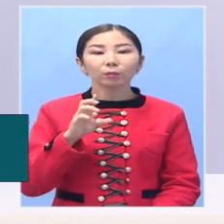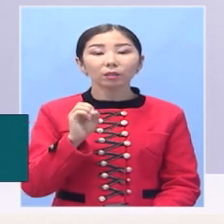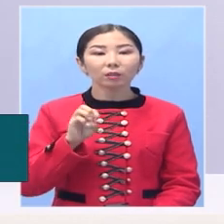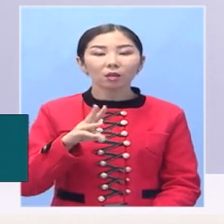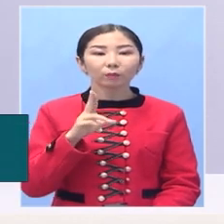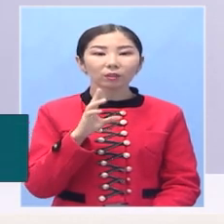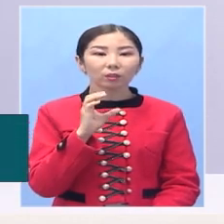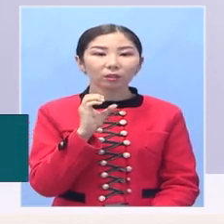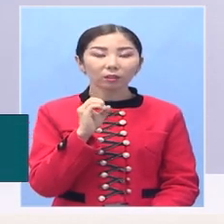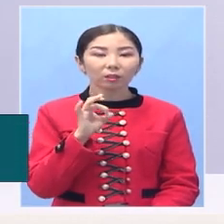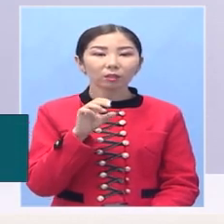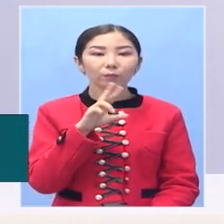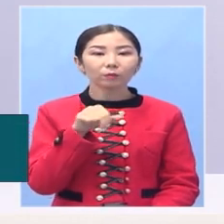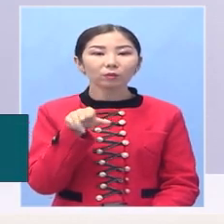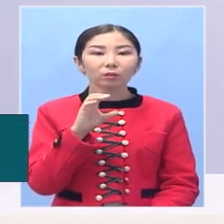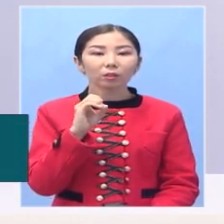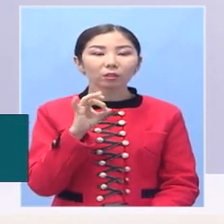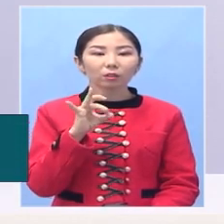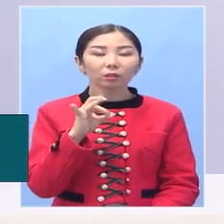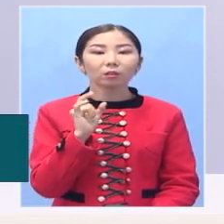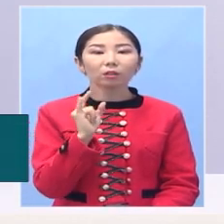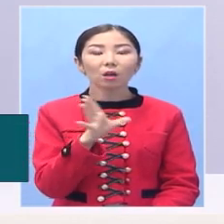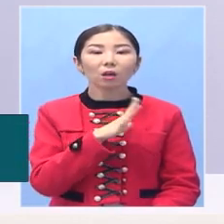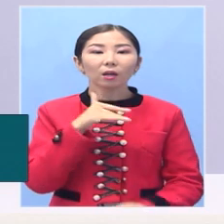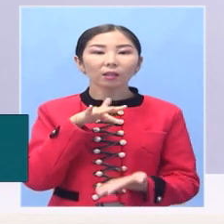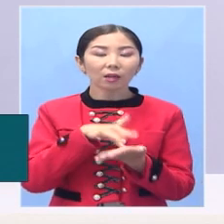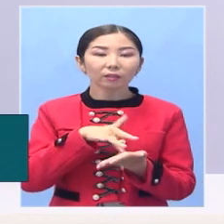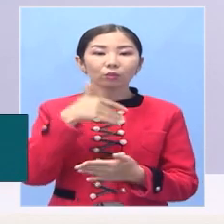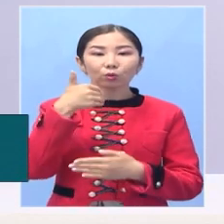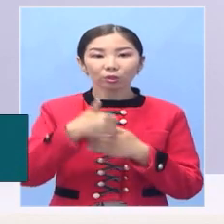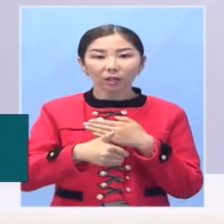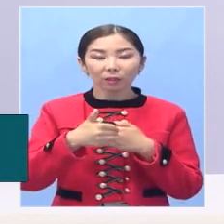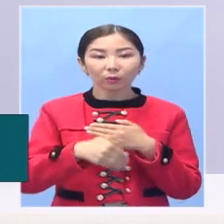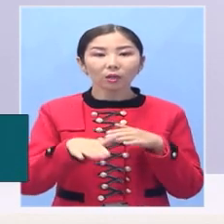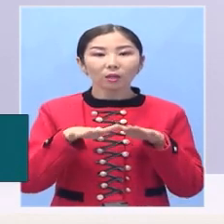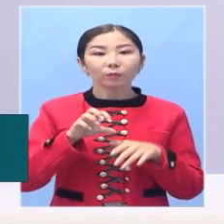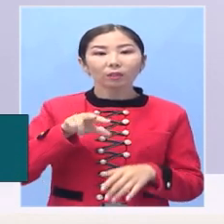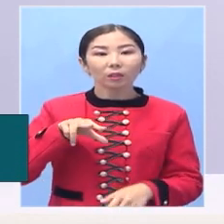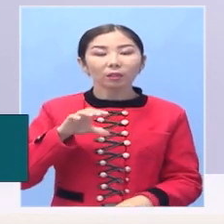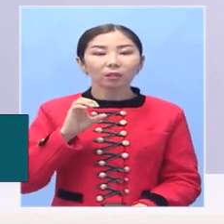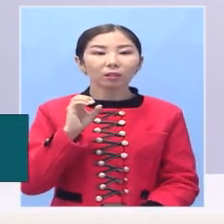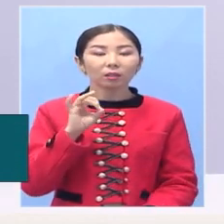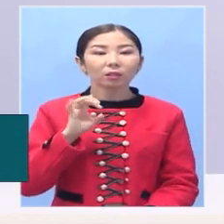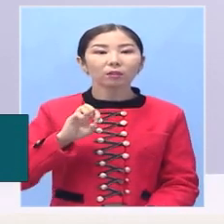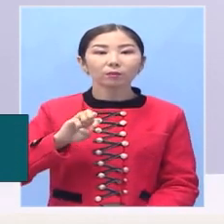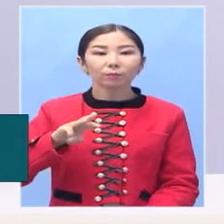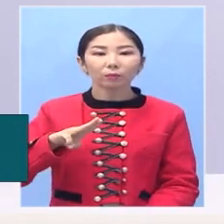Кердері көшесі бар, осы қаланың орталық бөлігінде Лермонтов, Некрасов көшелері